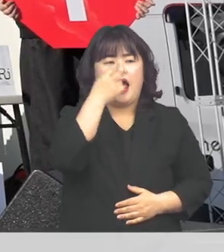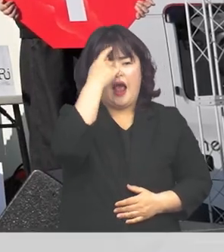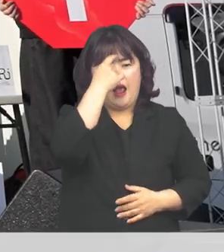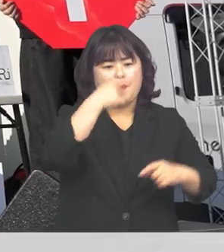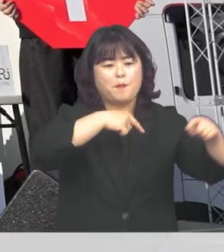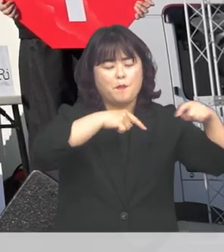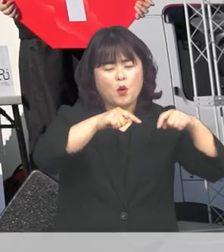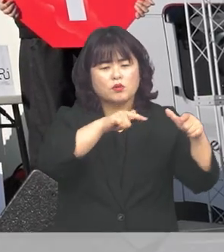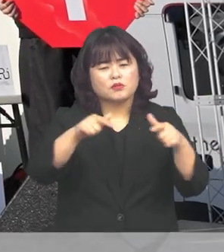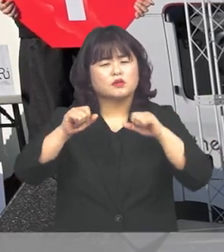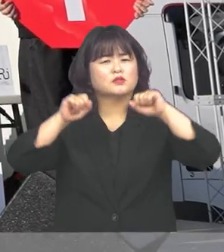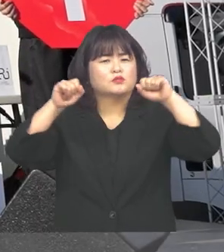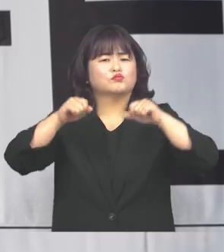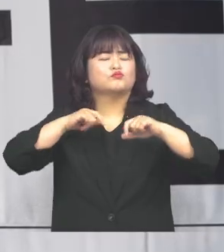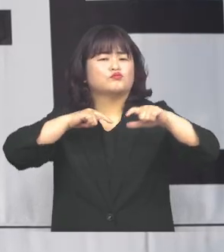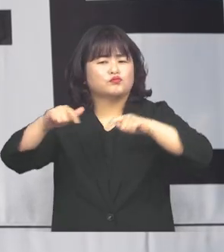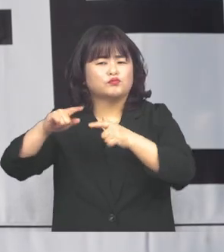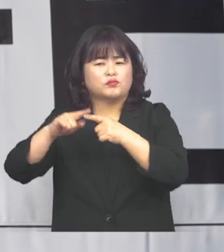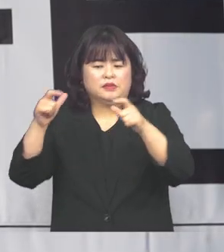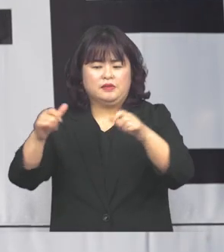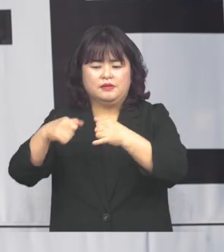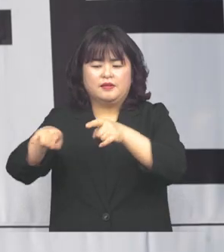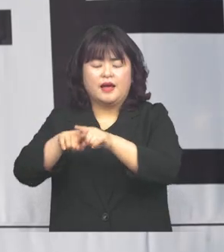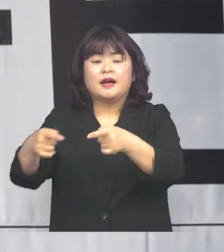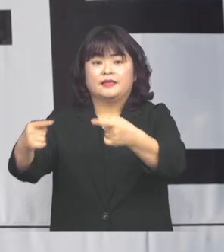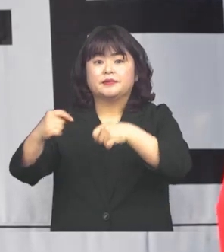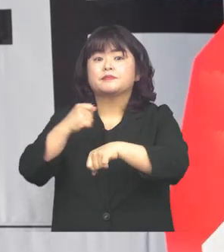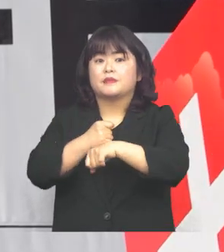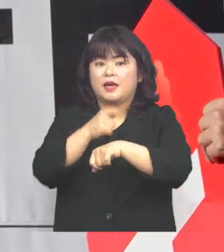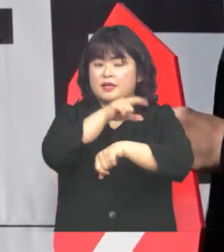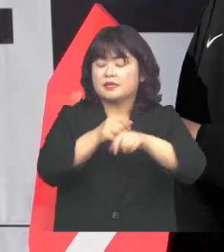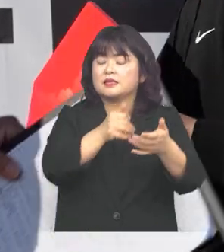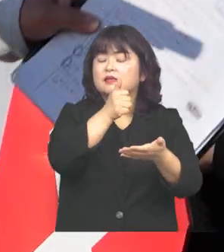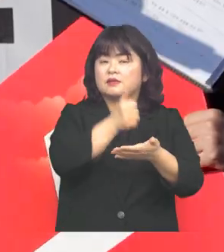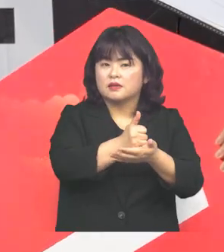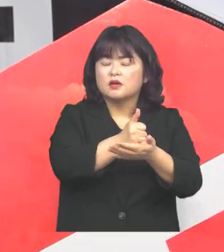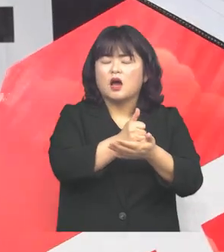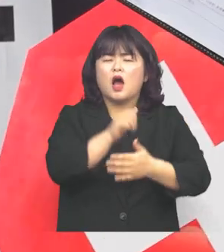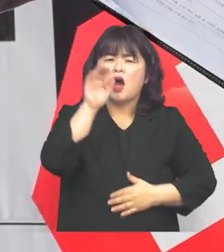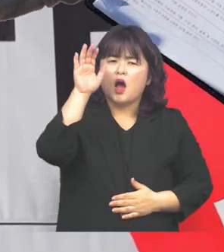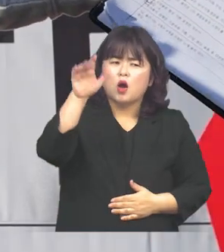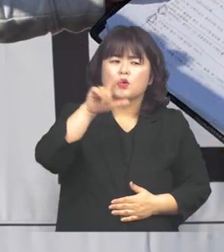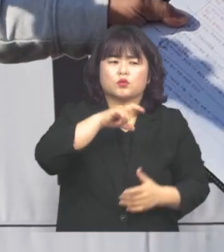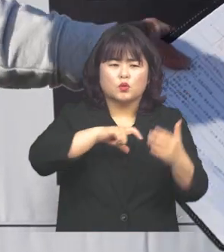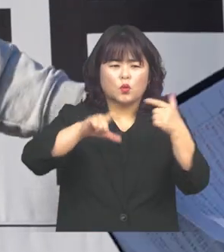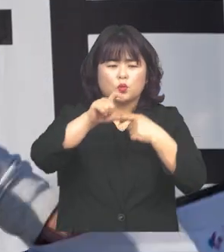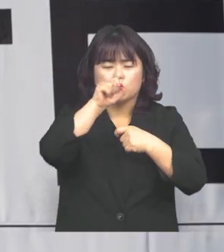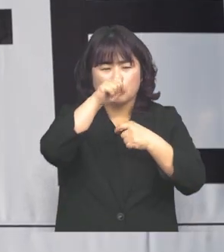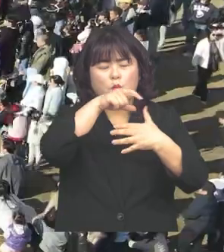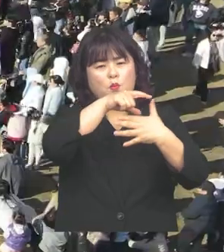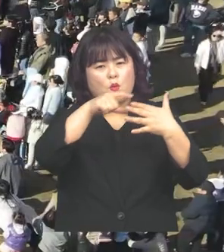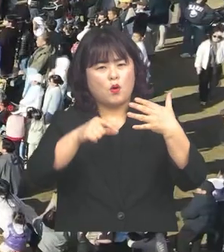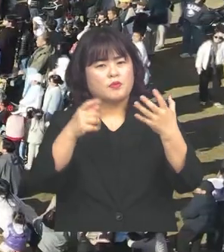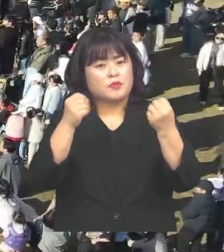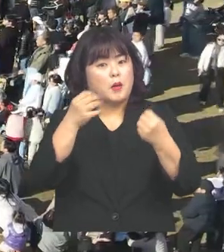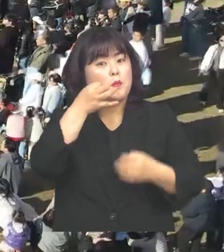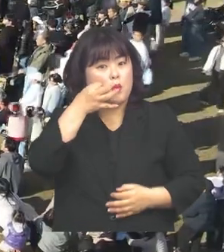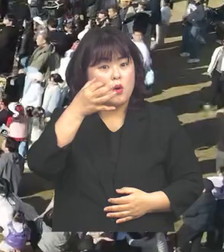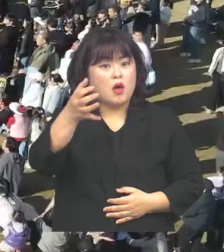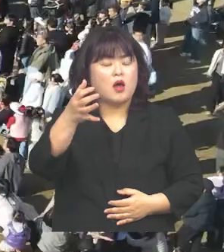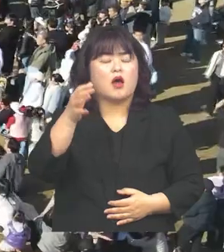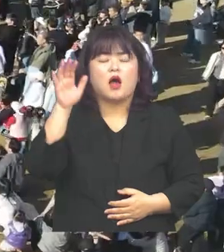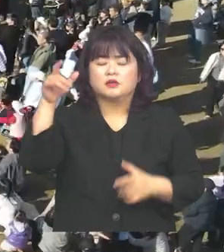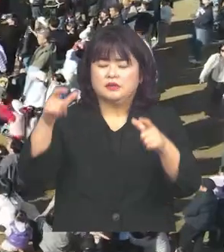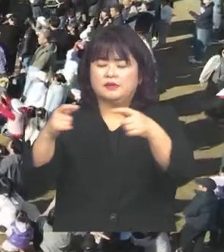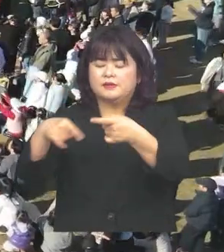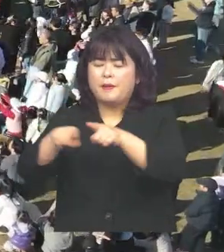김효한 등 스포츠 스타들과 시민들이 함께했습니다. 이상일 시장은 앞으로도 좋은 프로그램들을 지속적으로